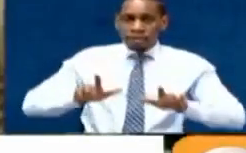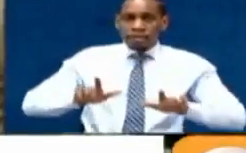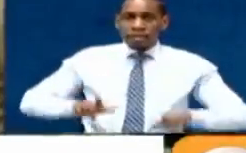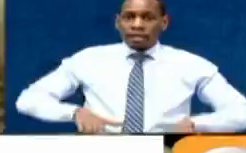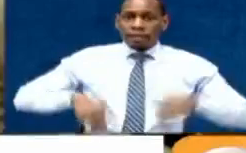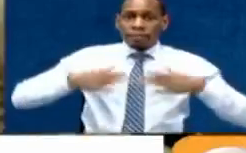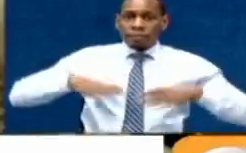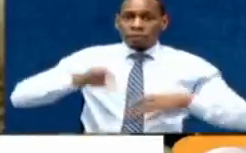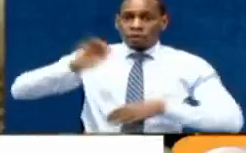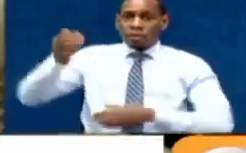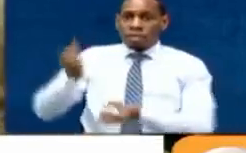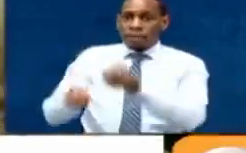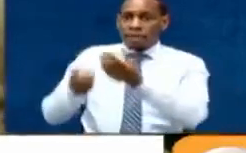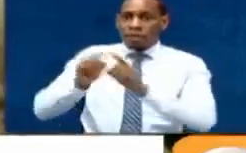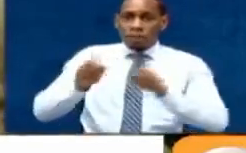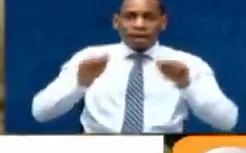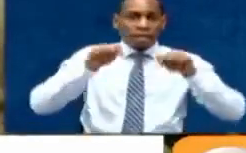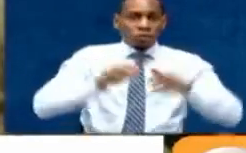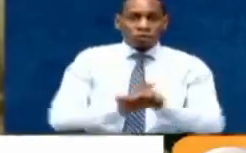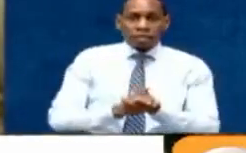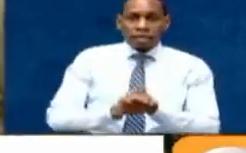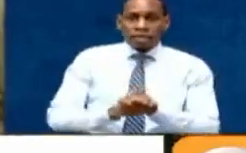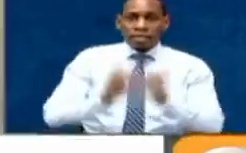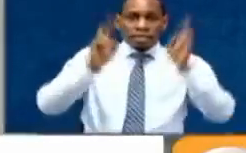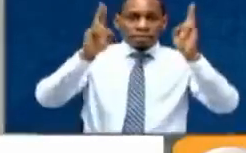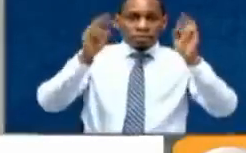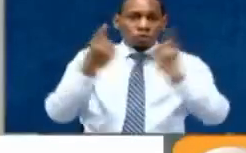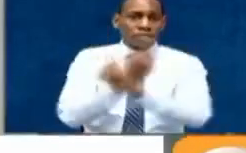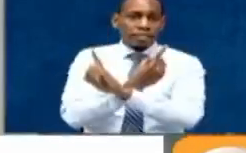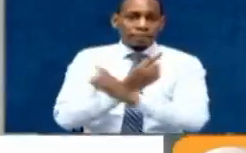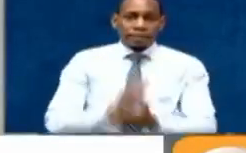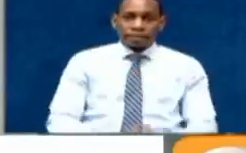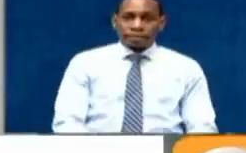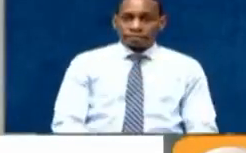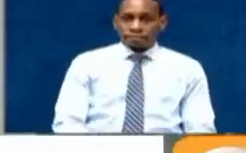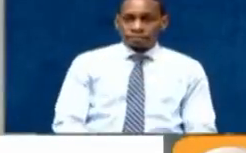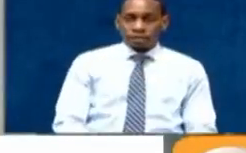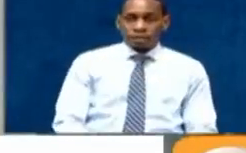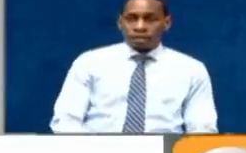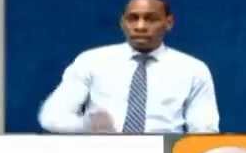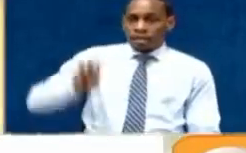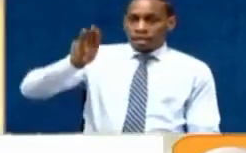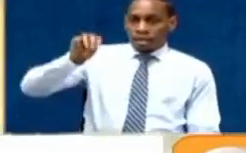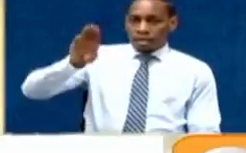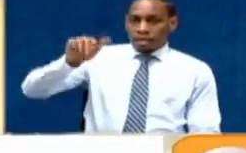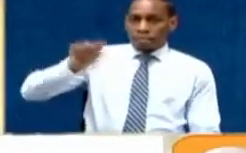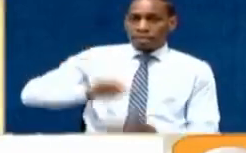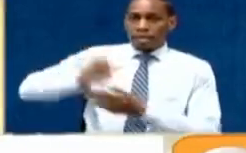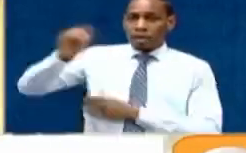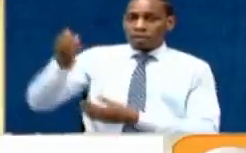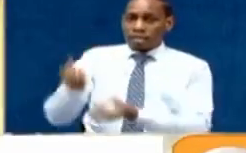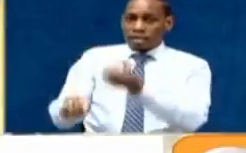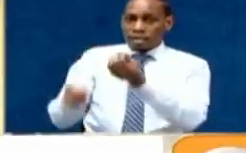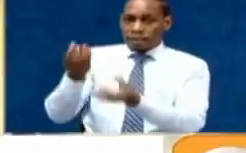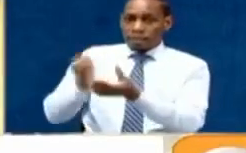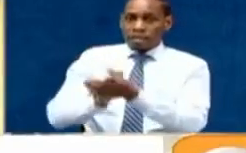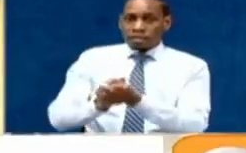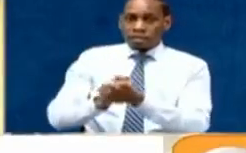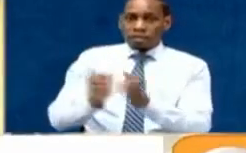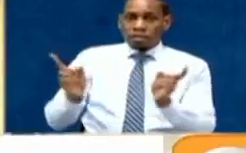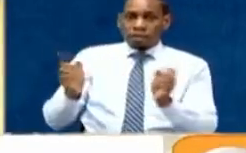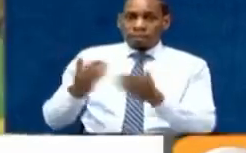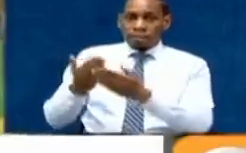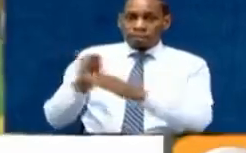wa kaunti ya Baringo. Lakini leo mada ni tofauti. Wawakilishi wa wadi wa kaunti ya Baringo walikuwa